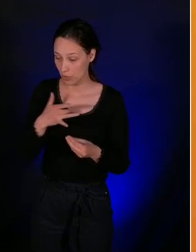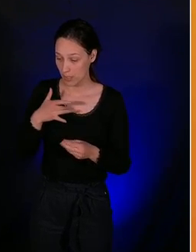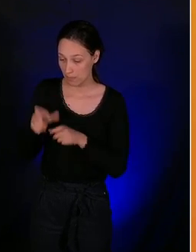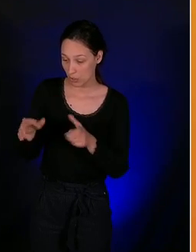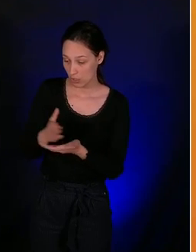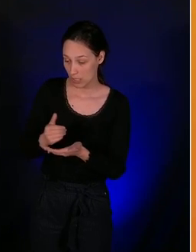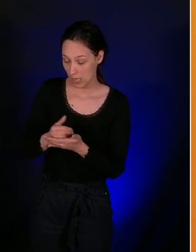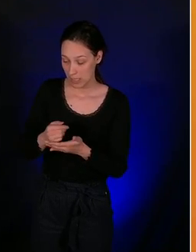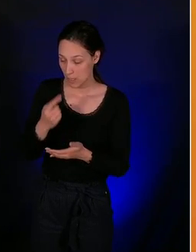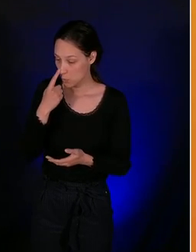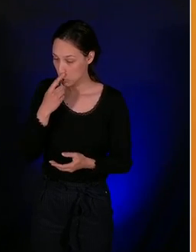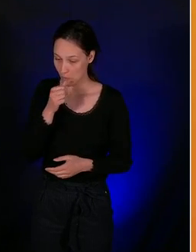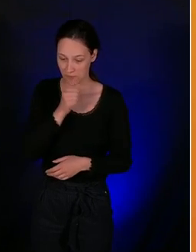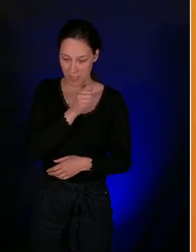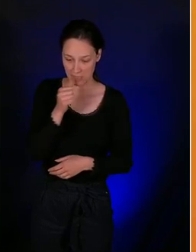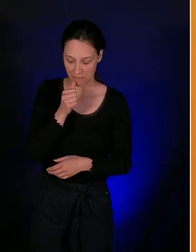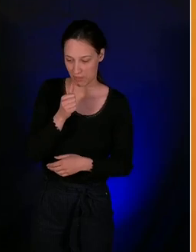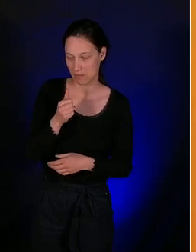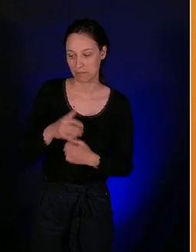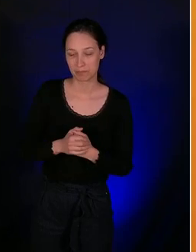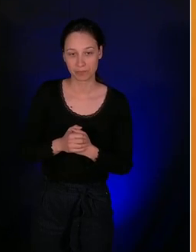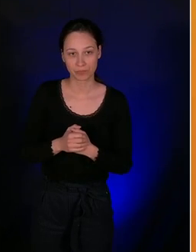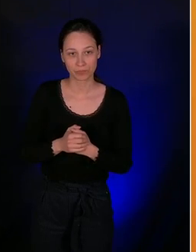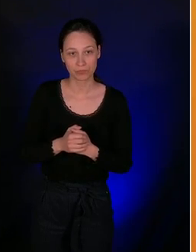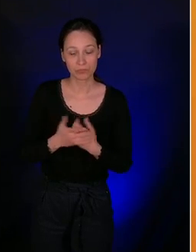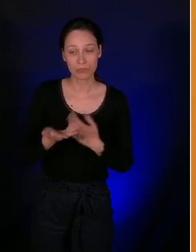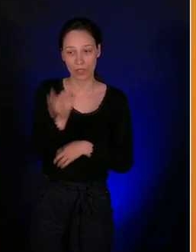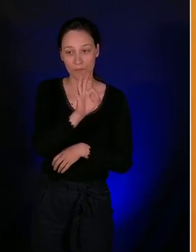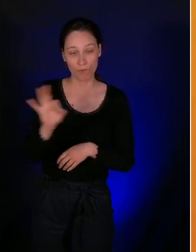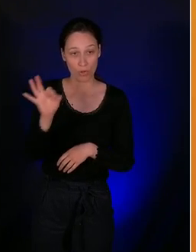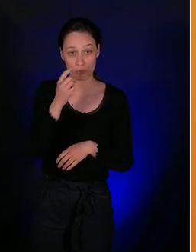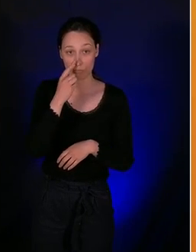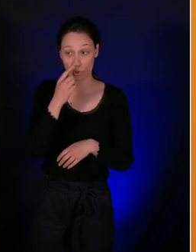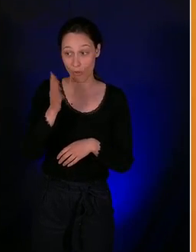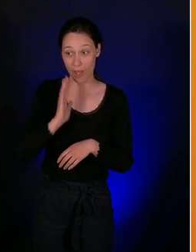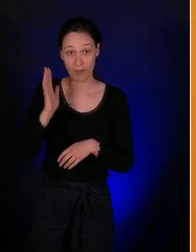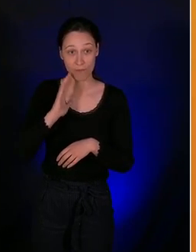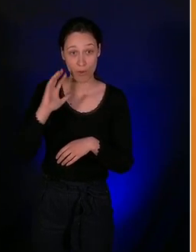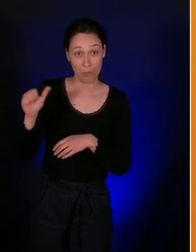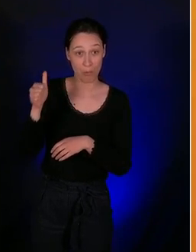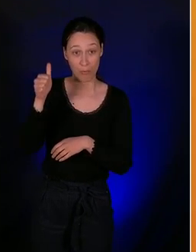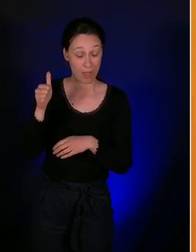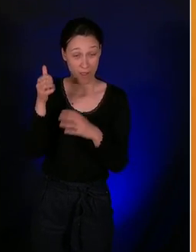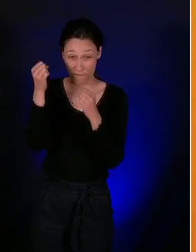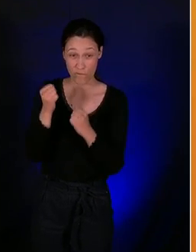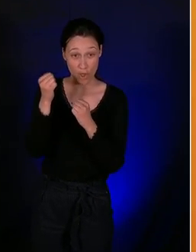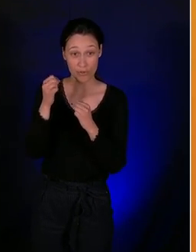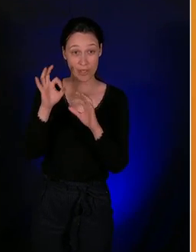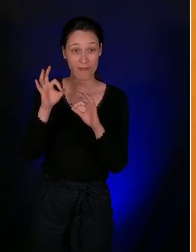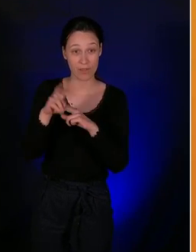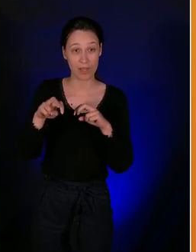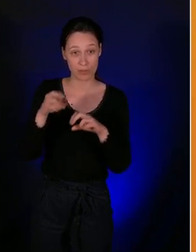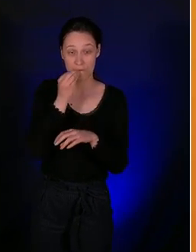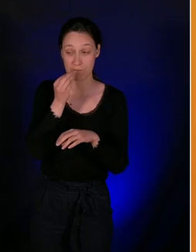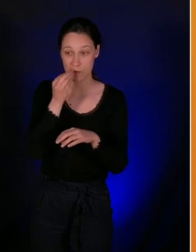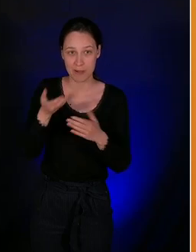La France est en recul constant dans un domaine où elle représentait une force réelle. Sur ce point, les